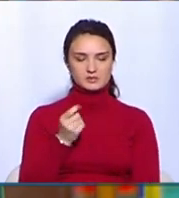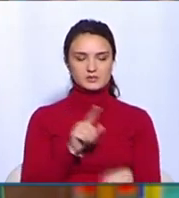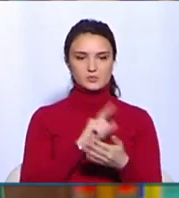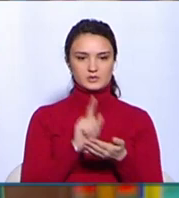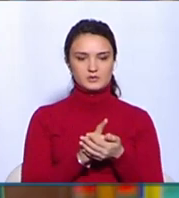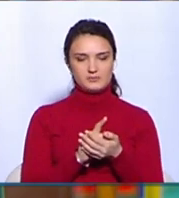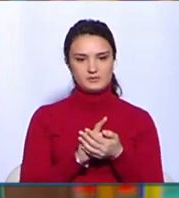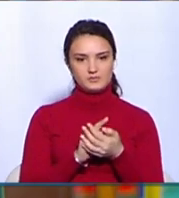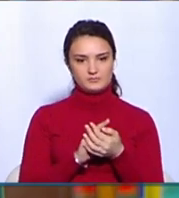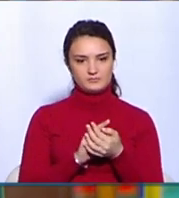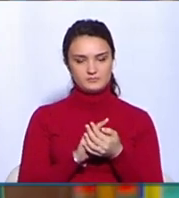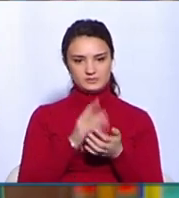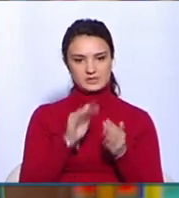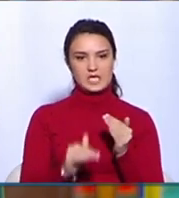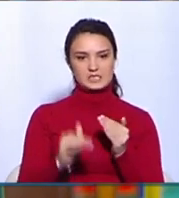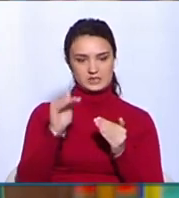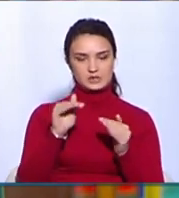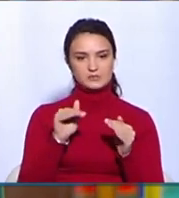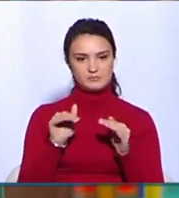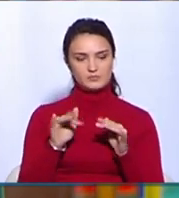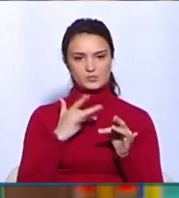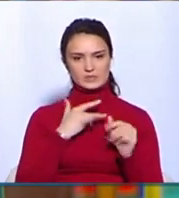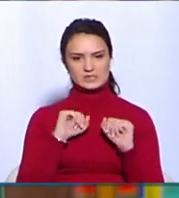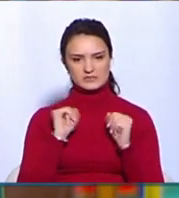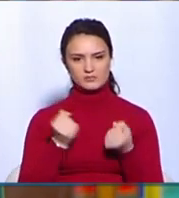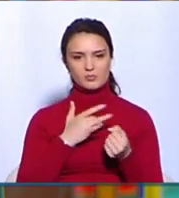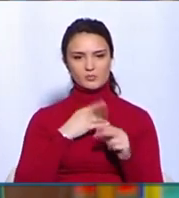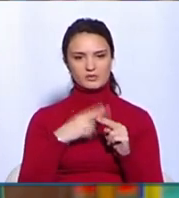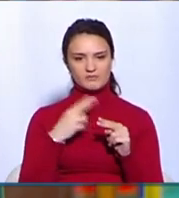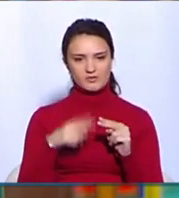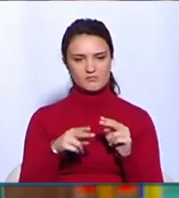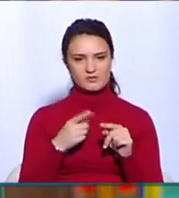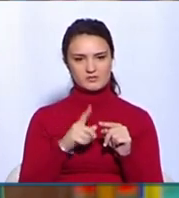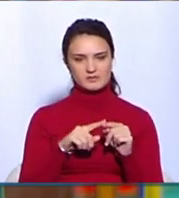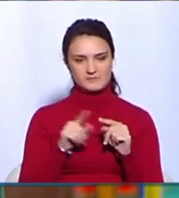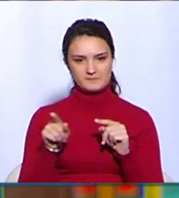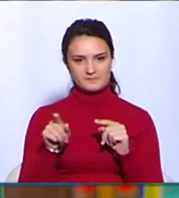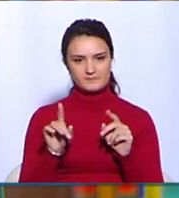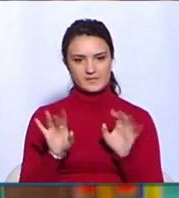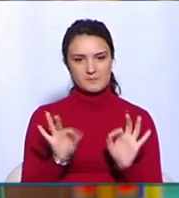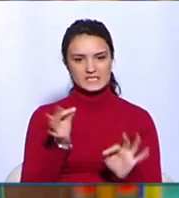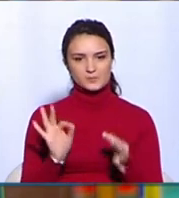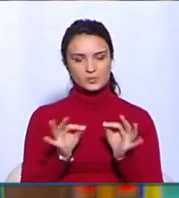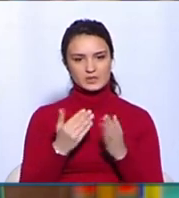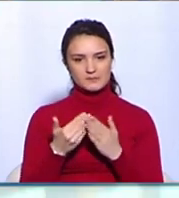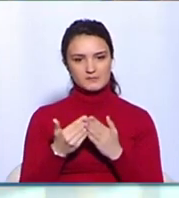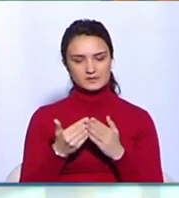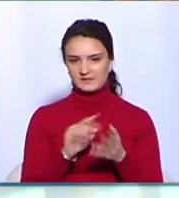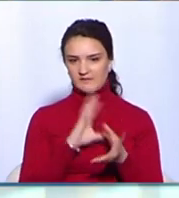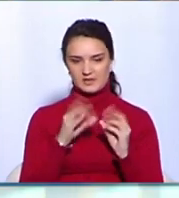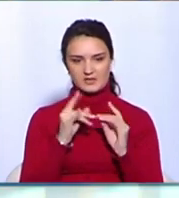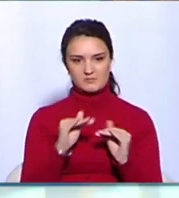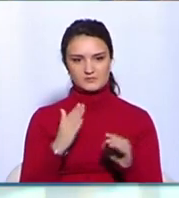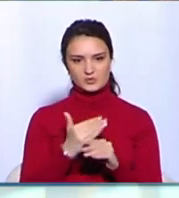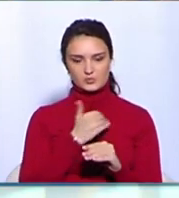აუცილებლად გასათვალისწინებელია აღზრდის პროცესში. გულცივობა, გულქვაობა და მანიპულირების შესაძლებლობა. ყველა